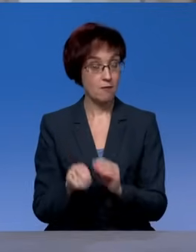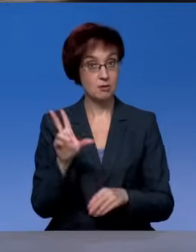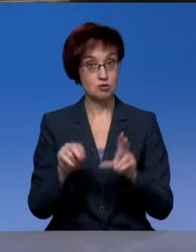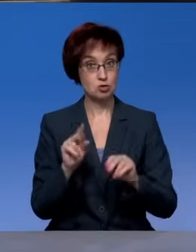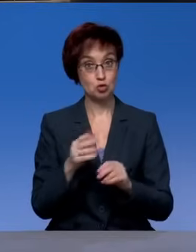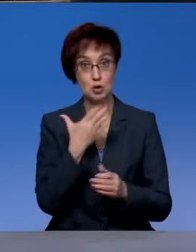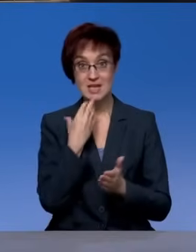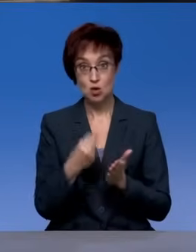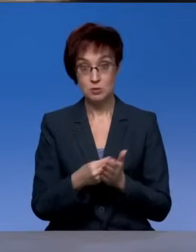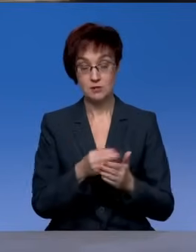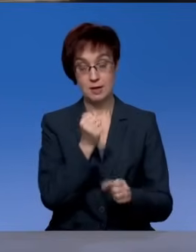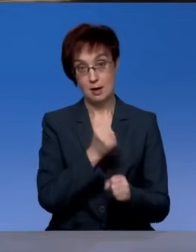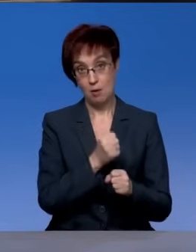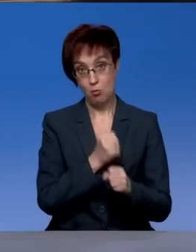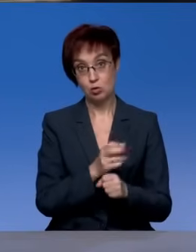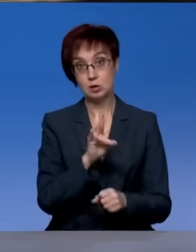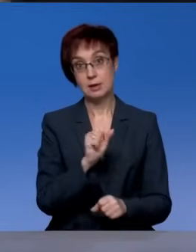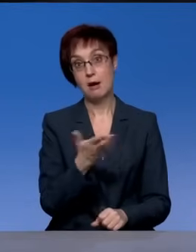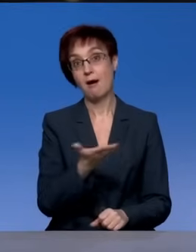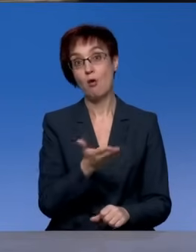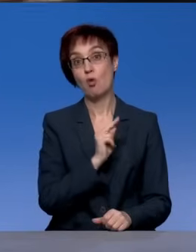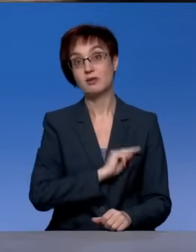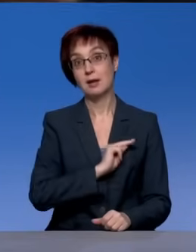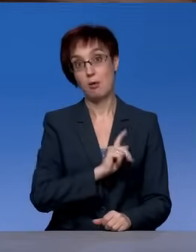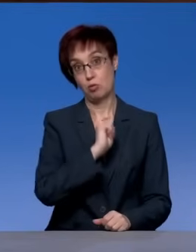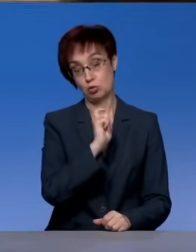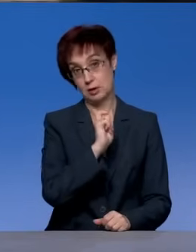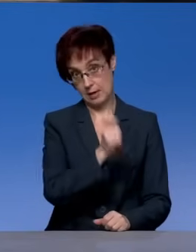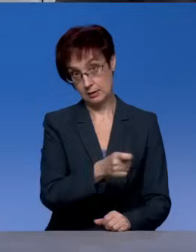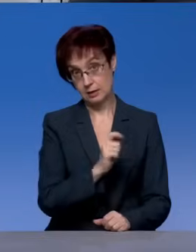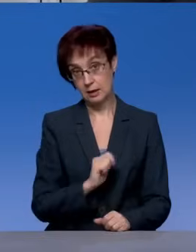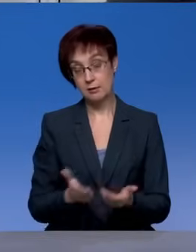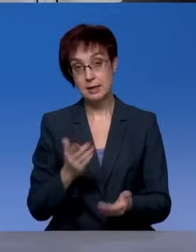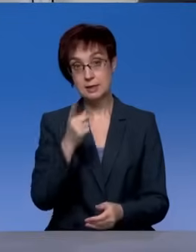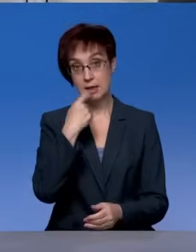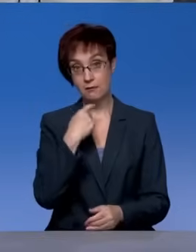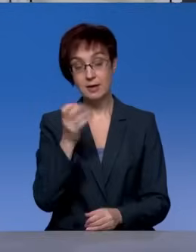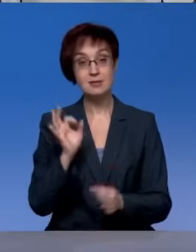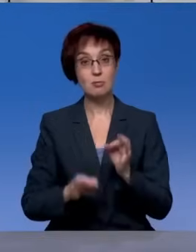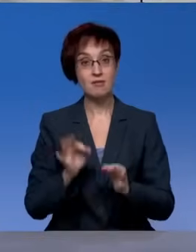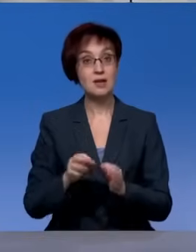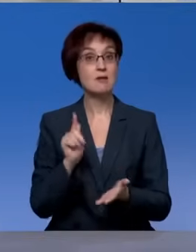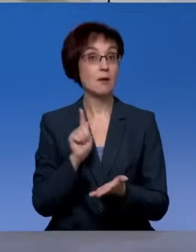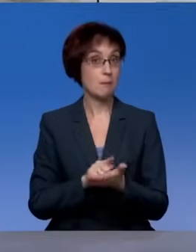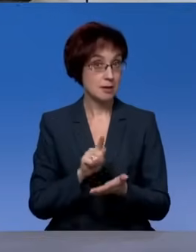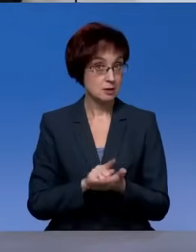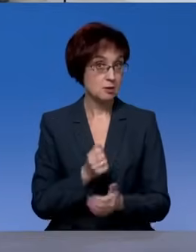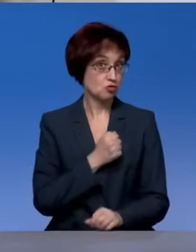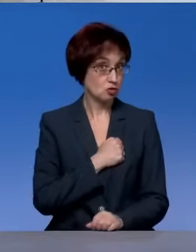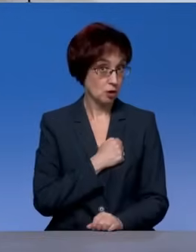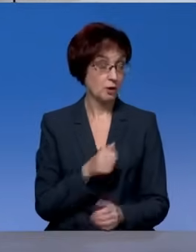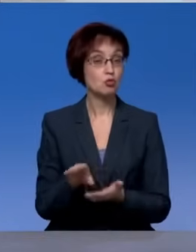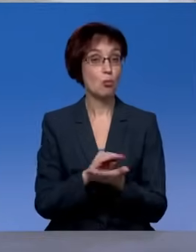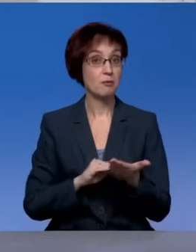собственной работы на какого-то работодателя. Поэтому, если говорить про справедливую пенсию, к сожалению, здесь, повторюсь,